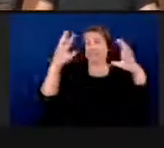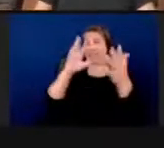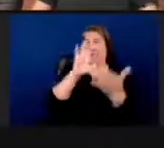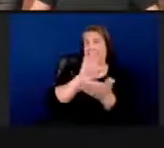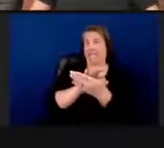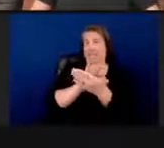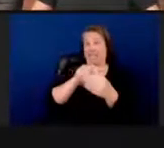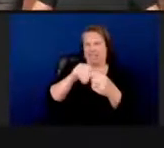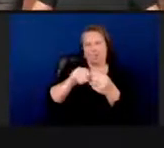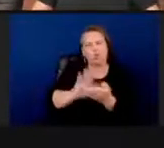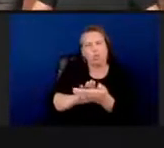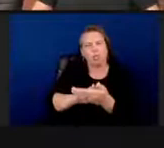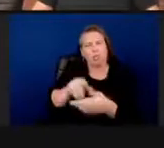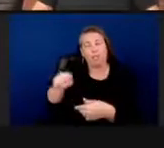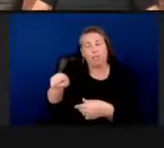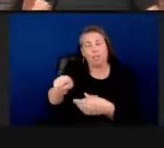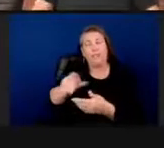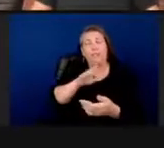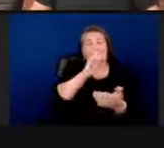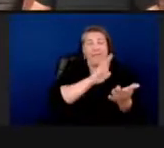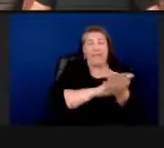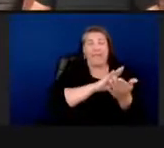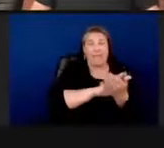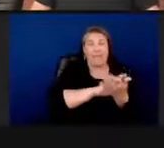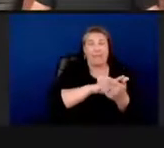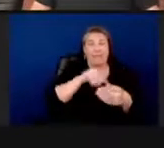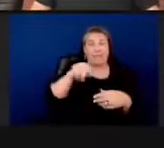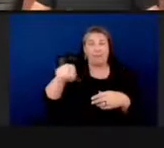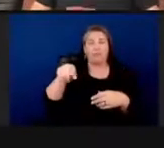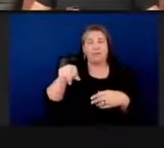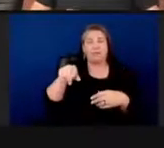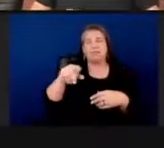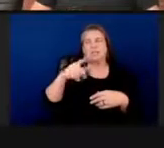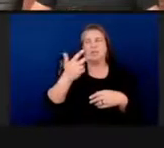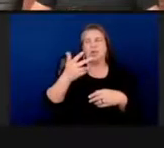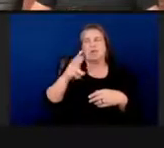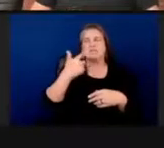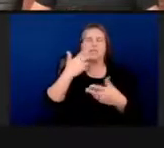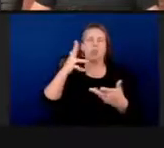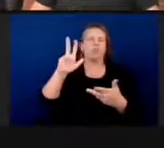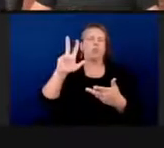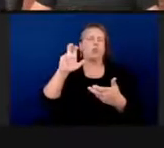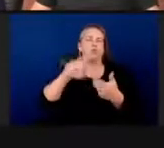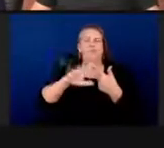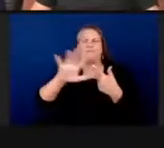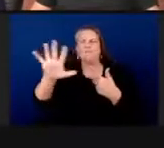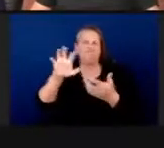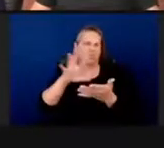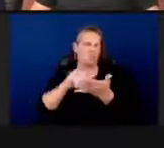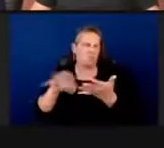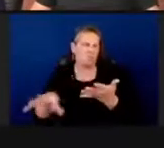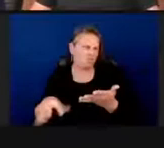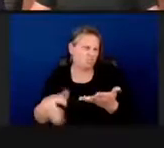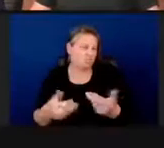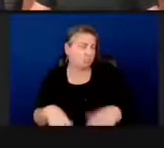katika viwango vya shule ya upili na shule za msingi?